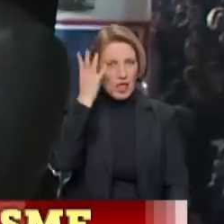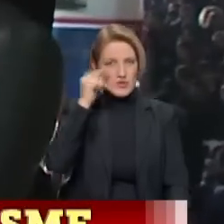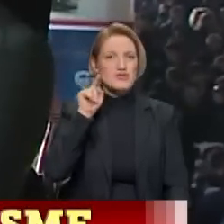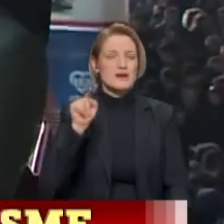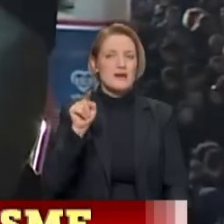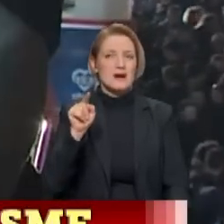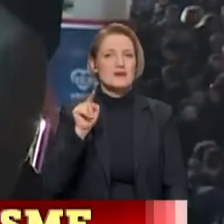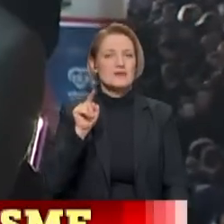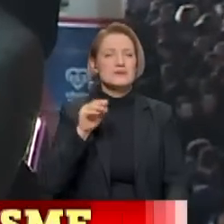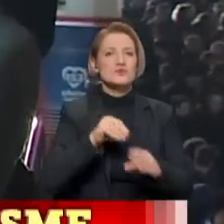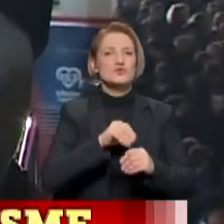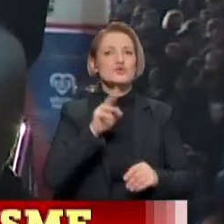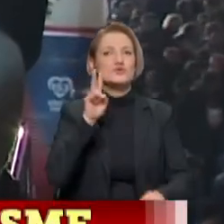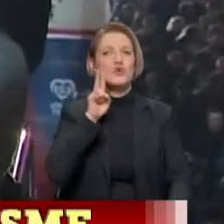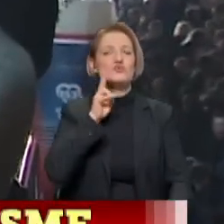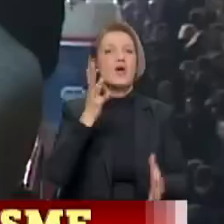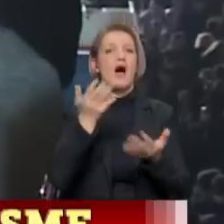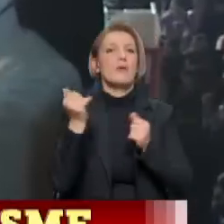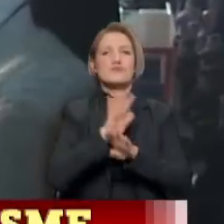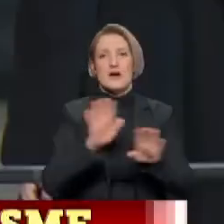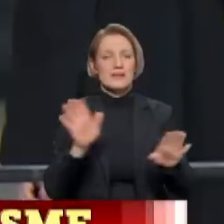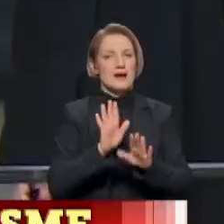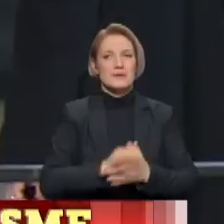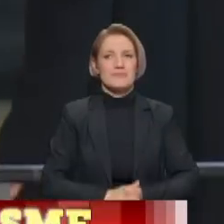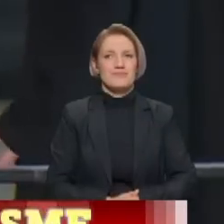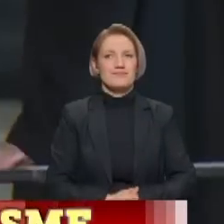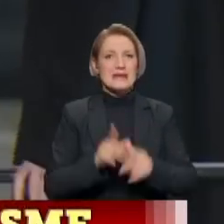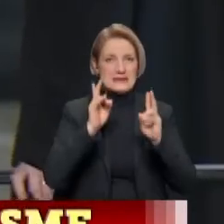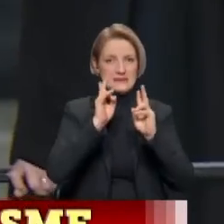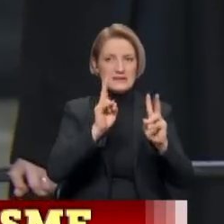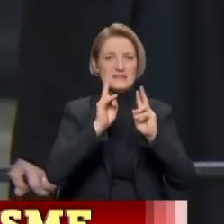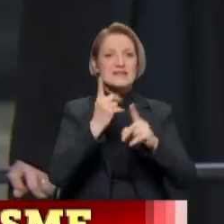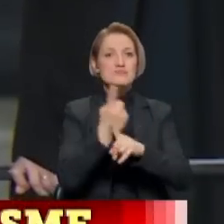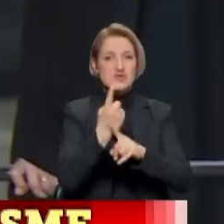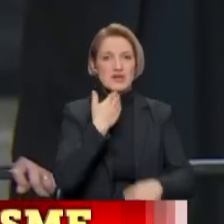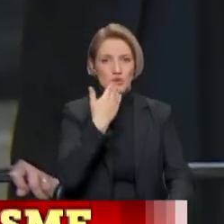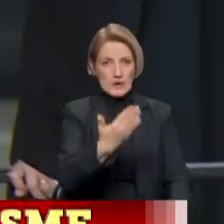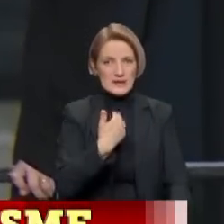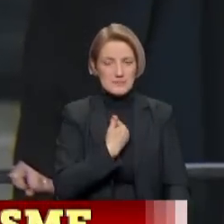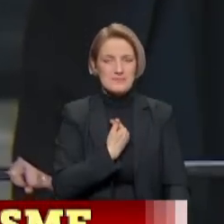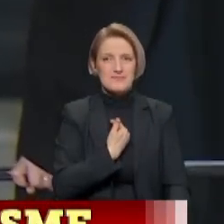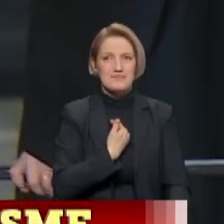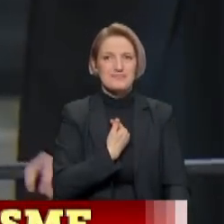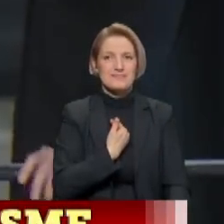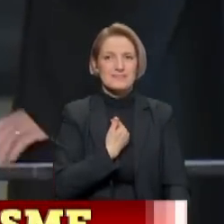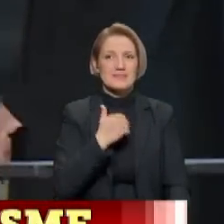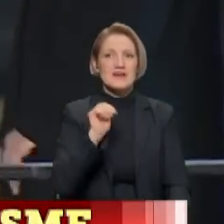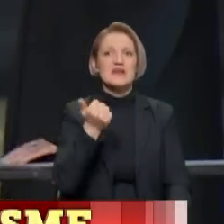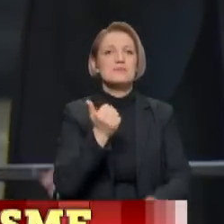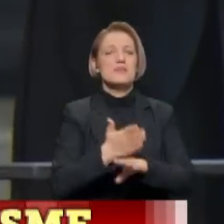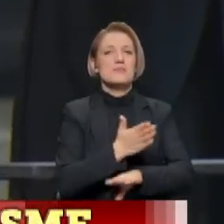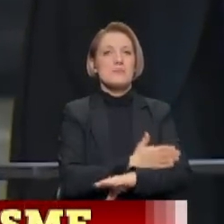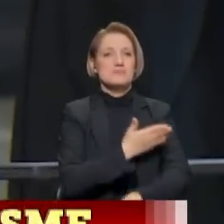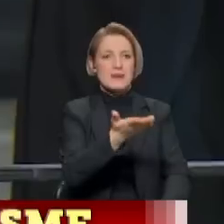alamayacaklar. Bakın, sonuç alamayacaklar. Size bir şey söyleyeyim mi? Kıymetli